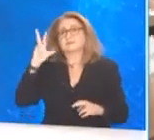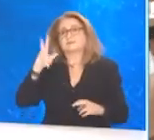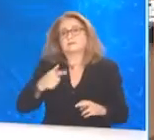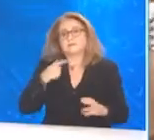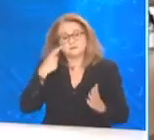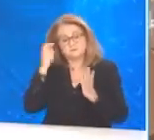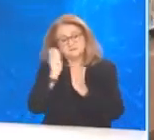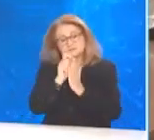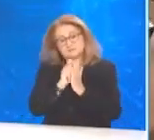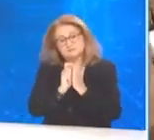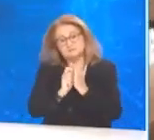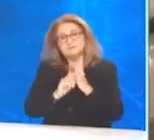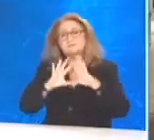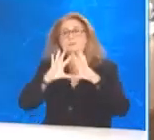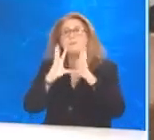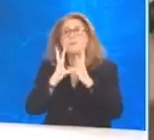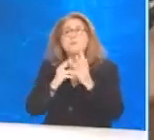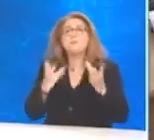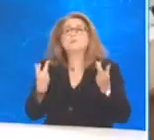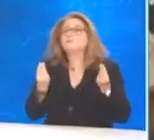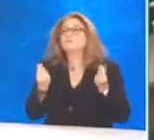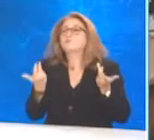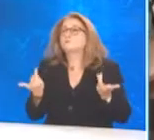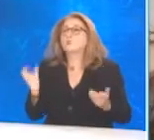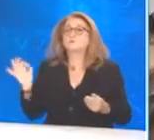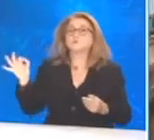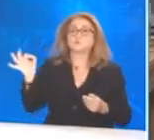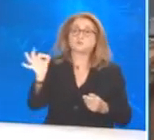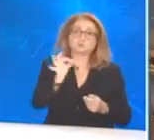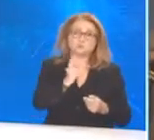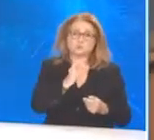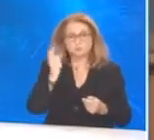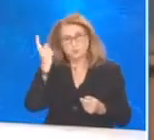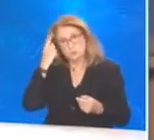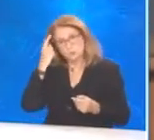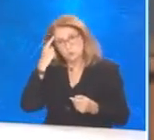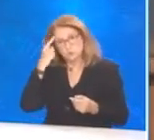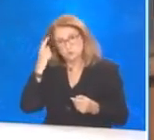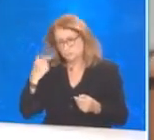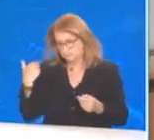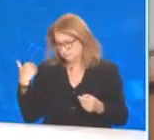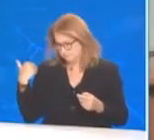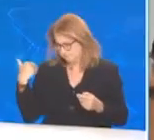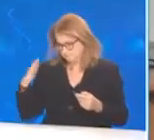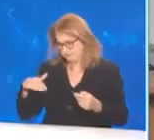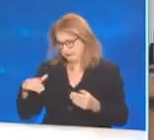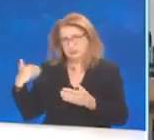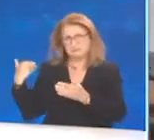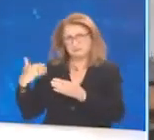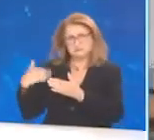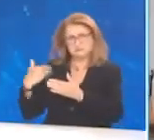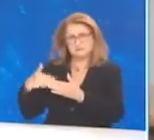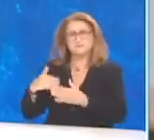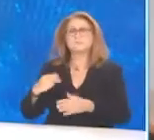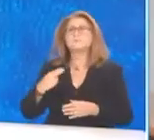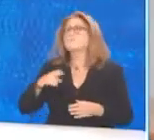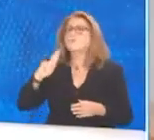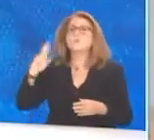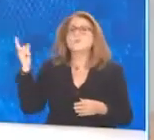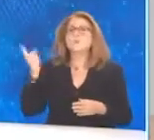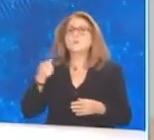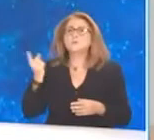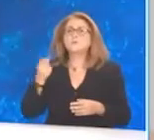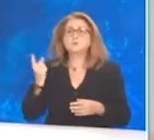όλα τα ποιοτικά χαρακτηριστικά των κρουσμάτων. Νομίζω στις τελευταίες ημέρες είναι χαρακτηριστικό